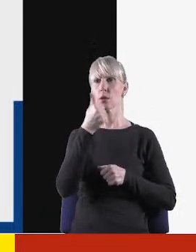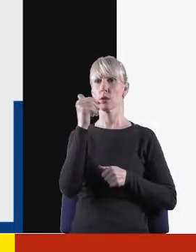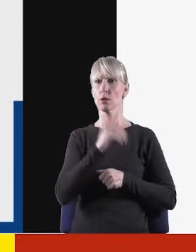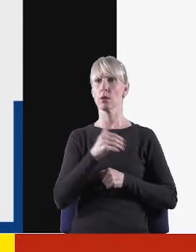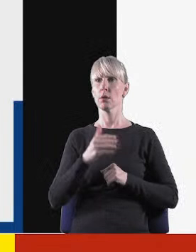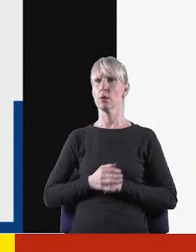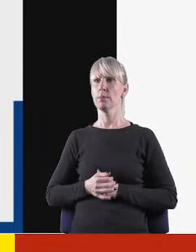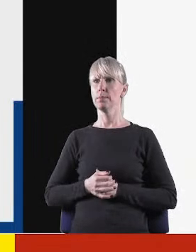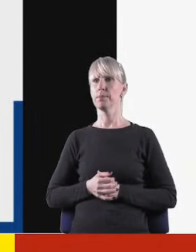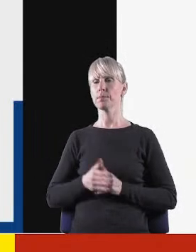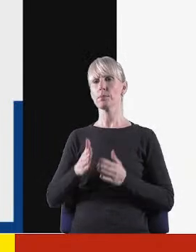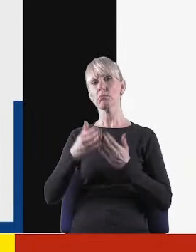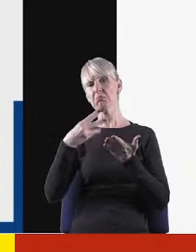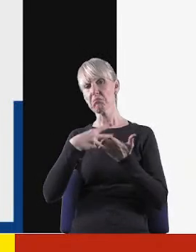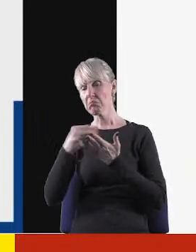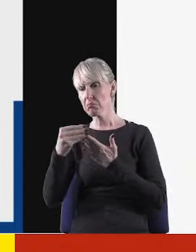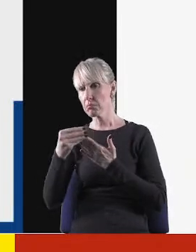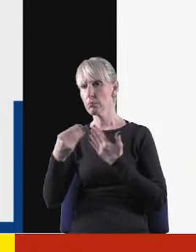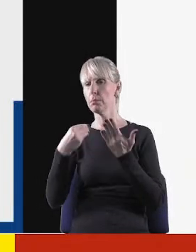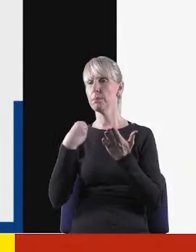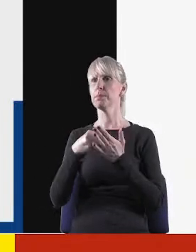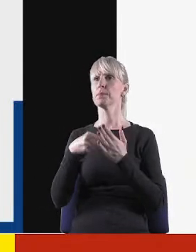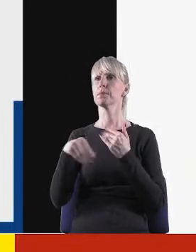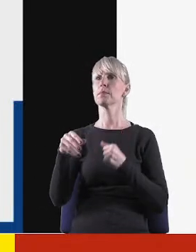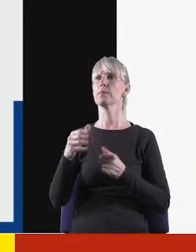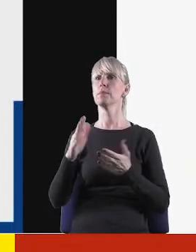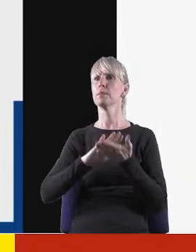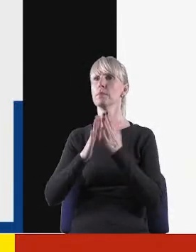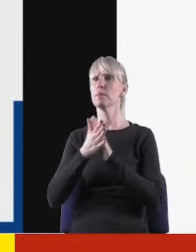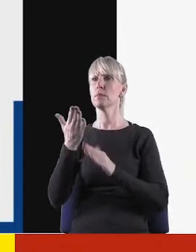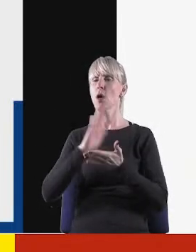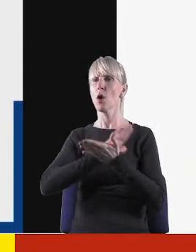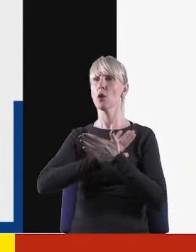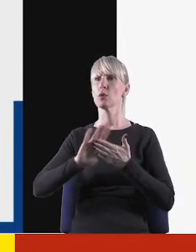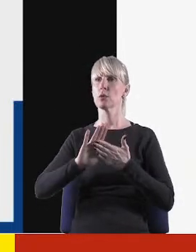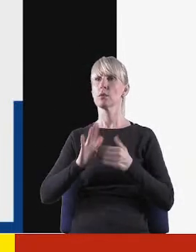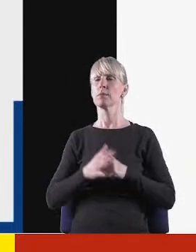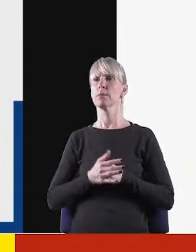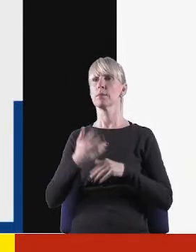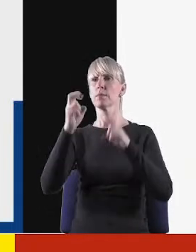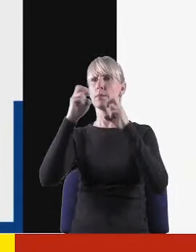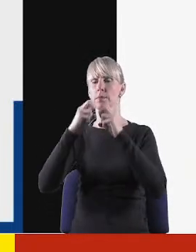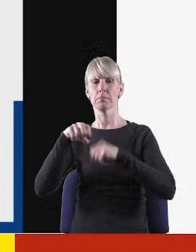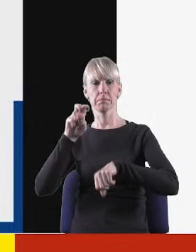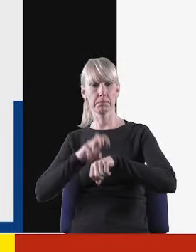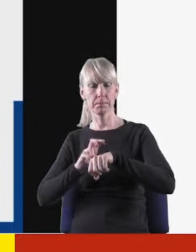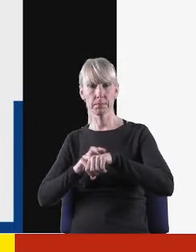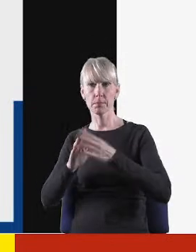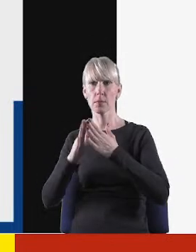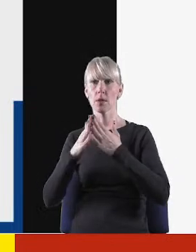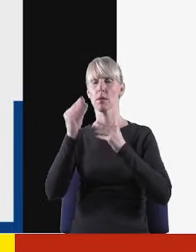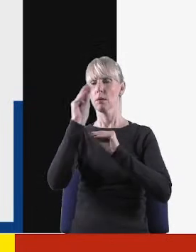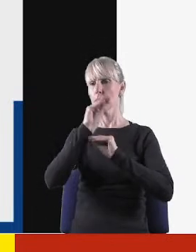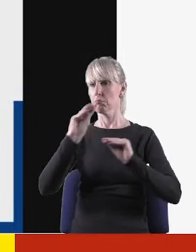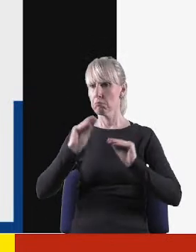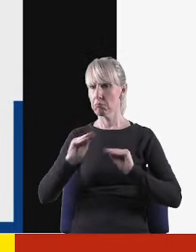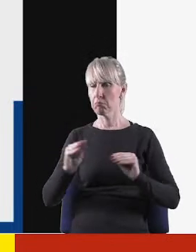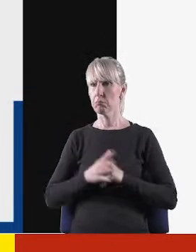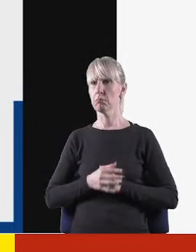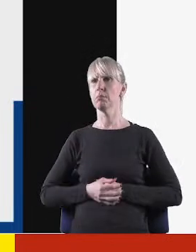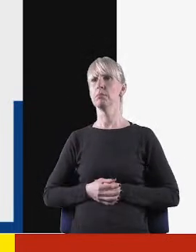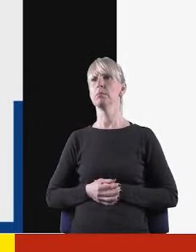wydatki rzeczowe, takie jak sprzątanie, wywóz nieczystości, badania lekarskie, delegacje